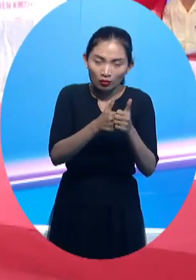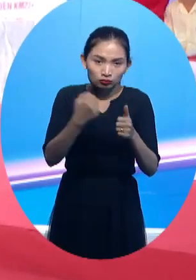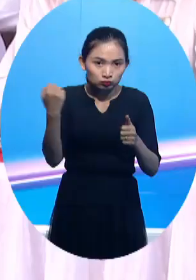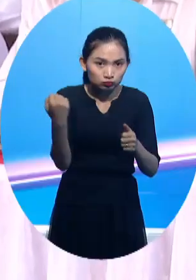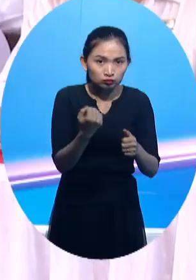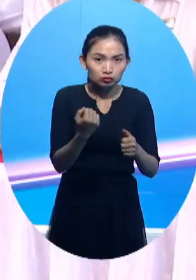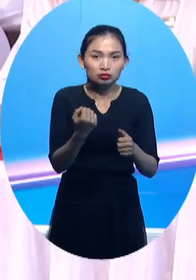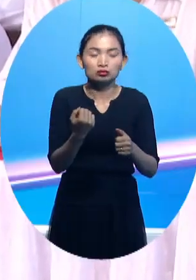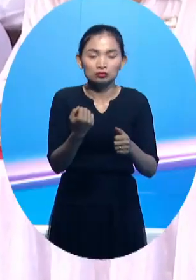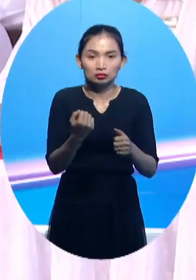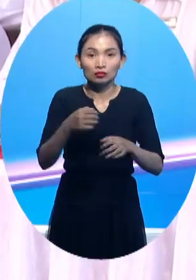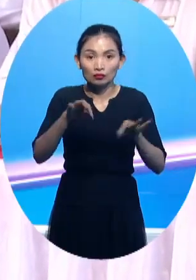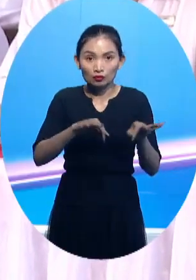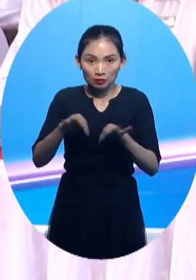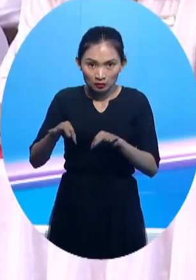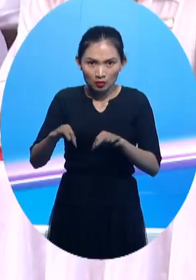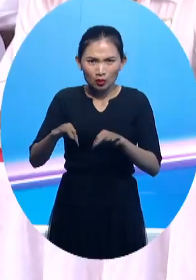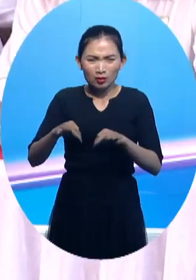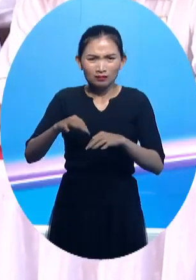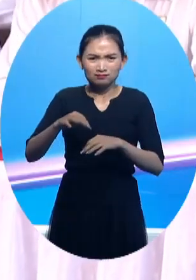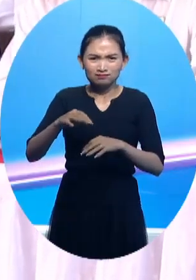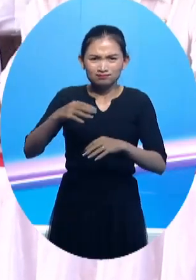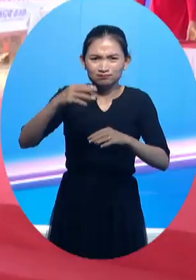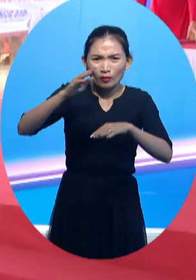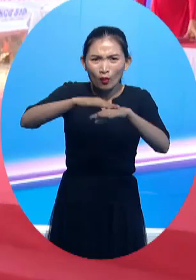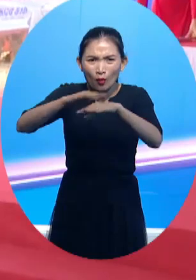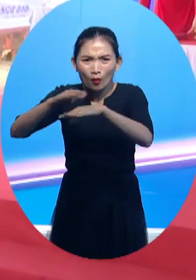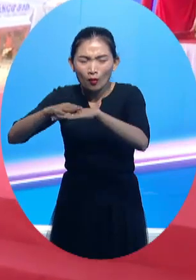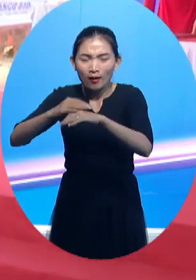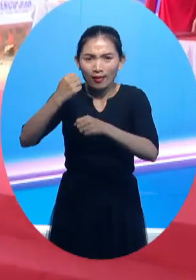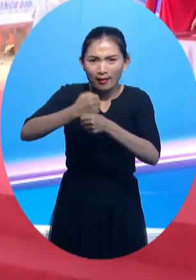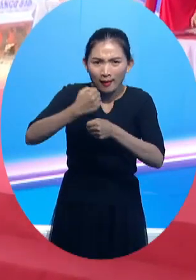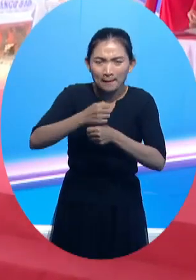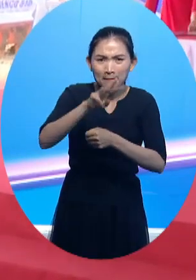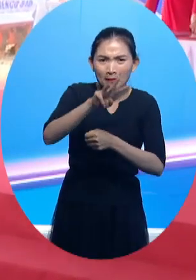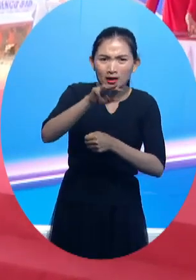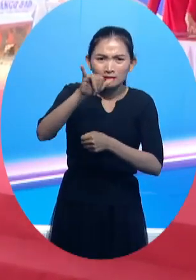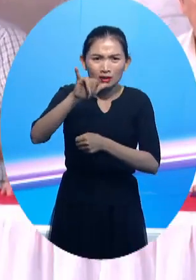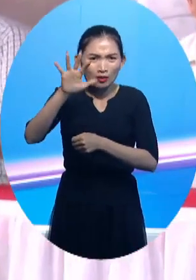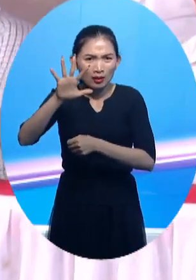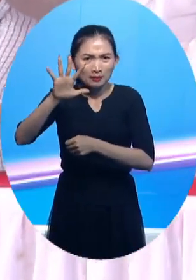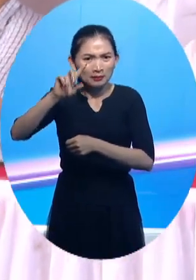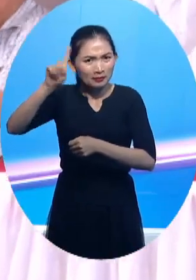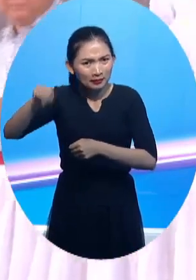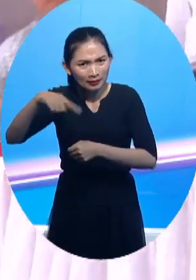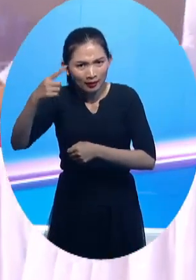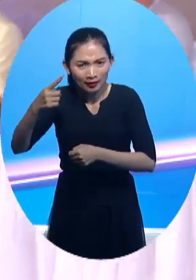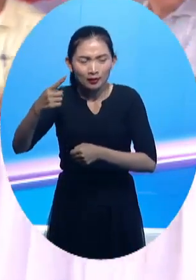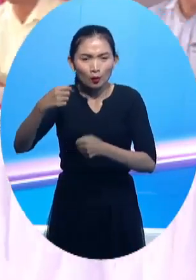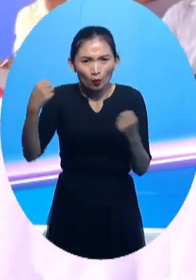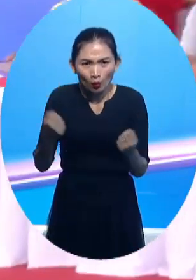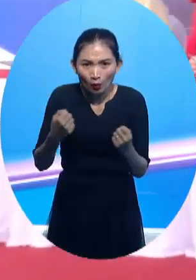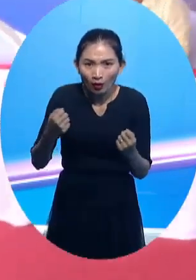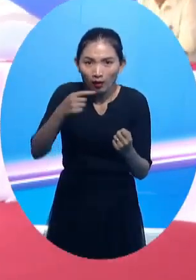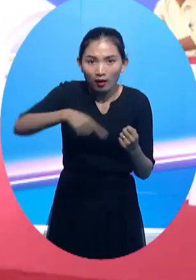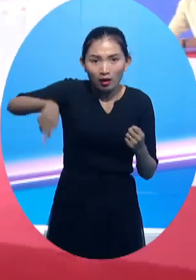Minh đã phát động thi đua 365 ngày đêm đẩy nhanh tiến độ thi công các công trình giao thông trọng điểm Đây là thông điệp cũng như Quyết tâm để tất